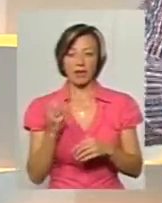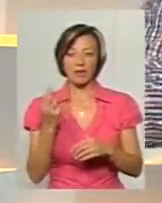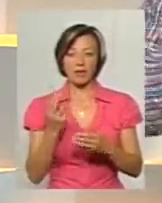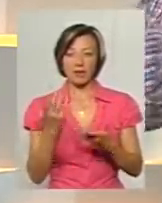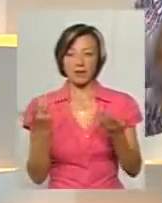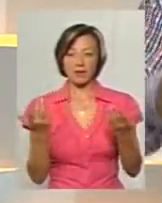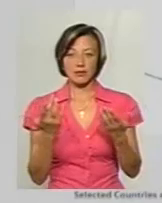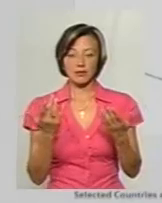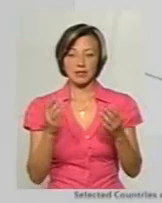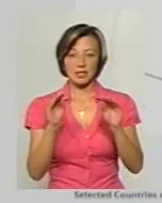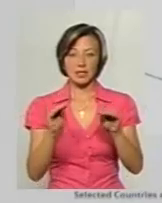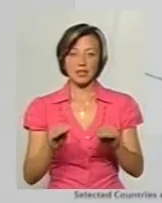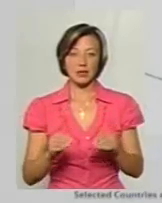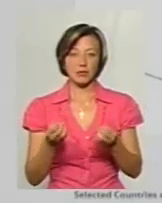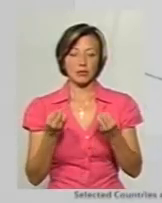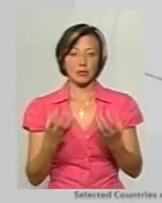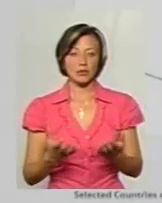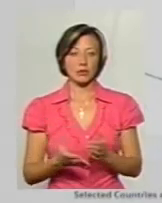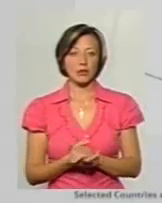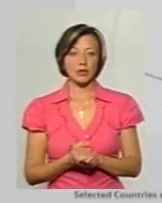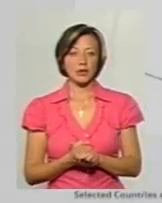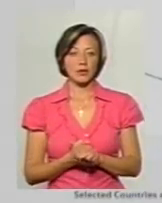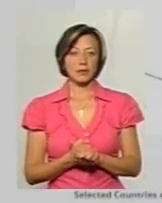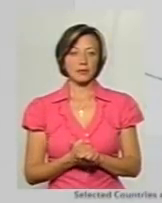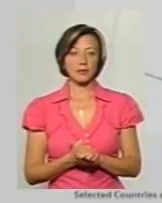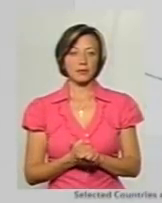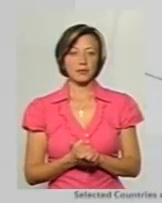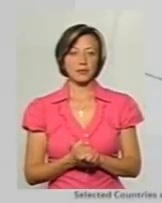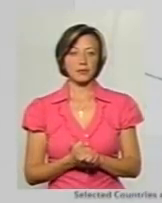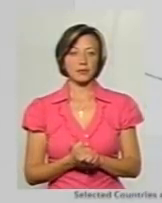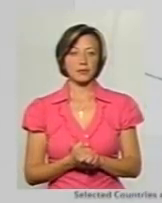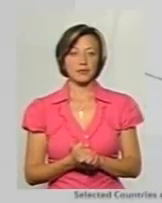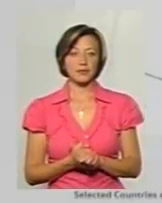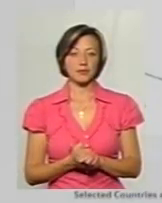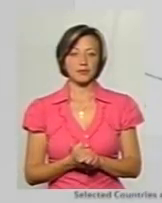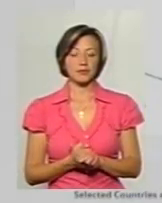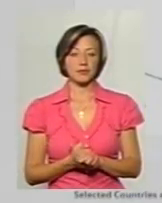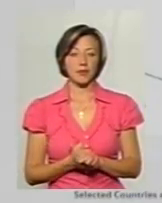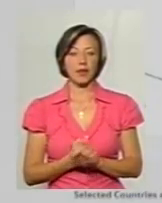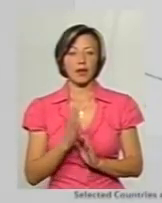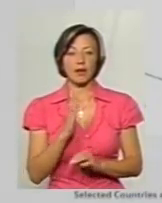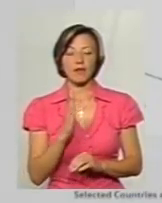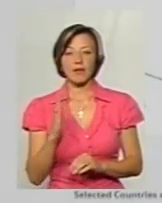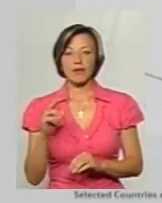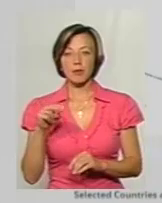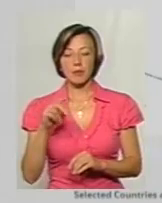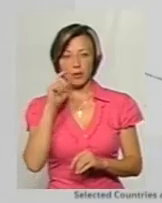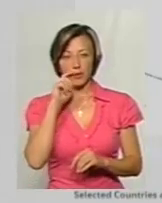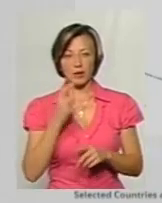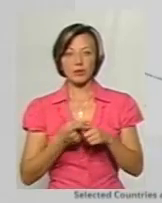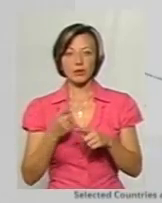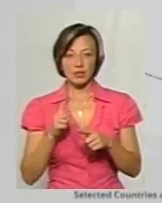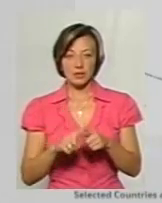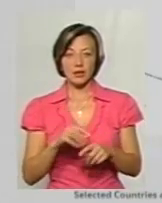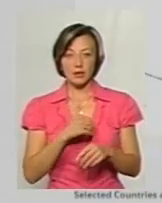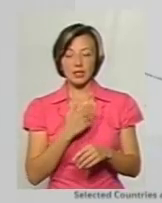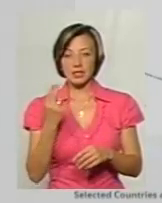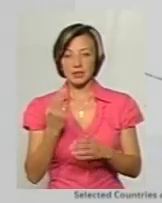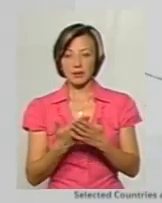які сьогодні там малюються просто за рахунок інфляції. Власне, у нас валовий продукт ВВП України на сьогоднішній день. Так, так, так, оце за ті